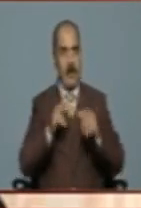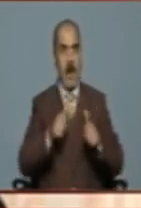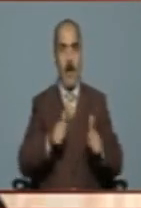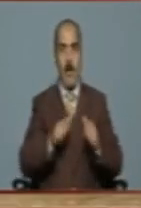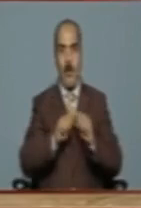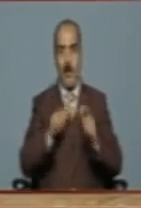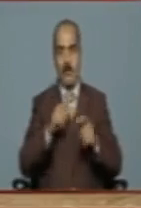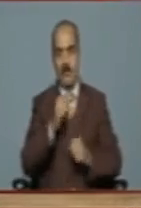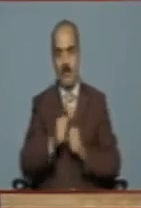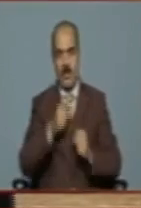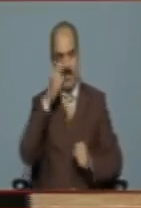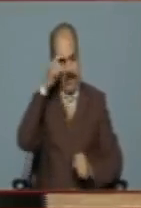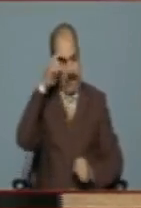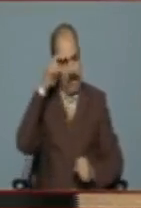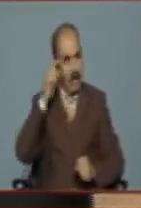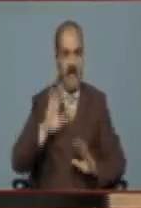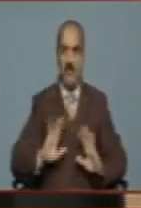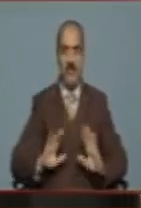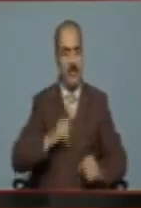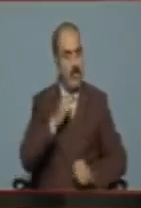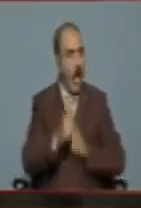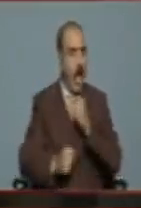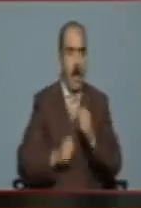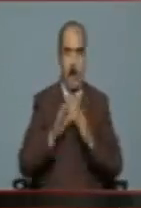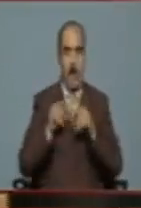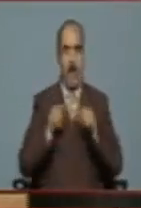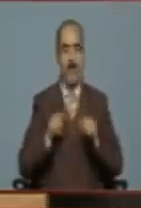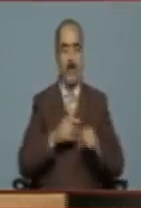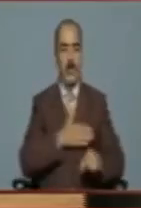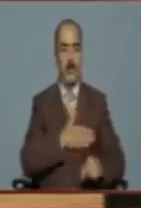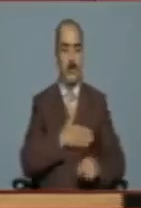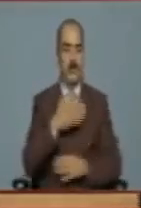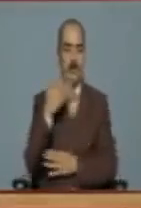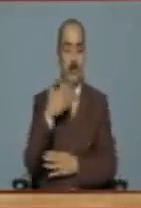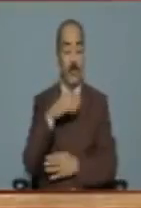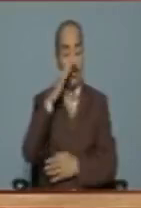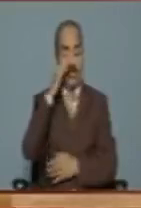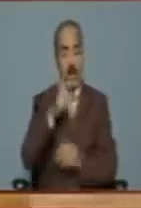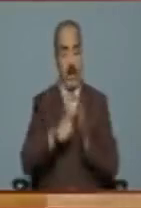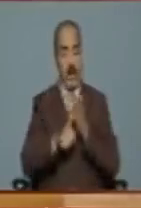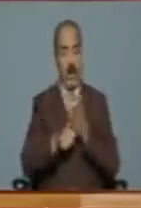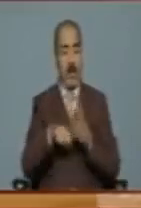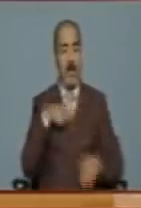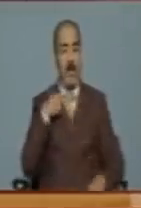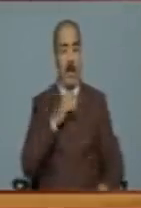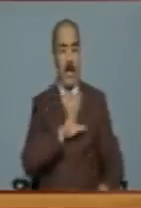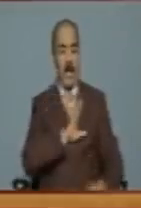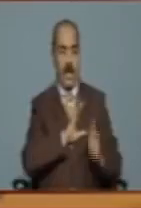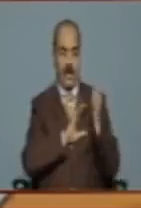التفاني والإخلاص في حب الوطن. وأخص بالشكر وزارة الدفاع، وزارات